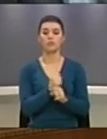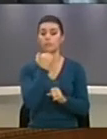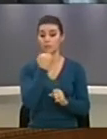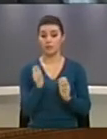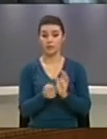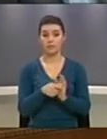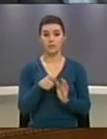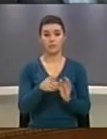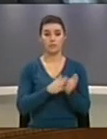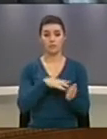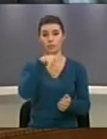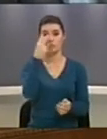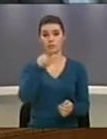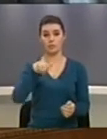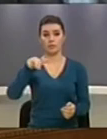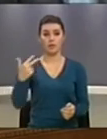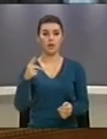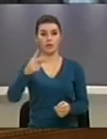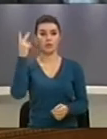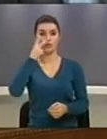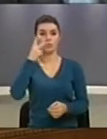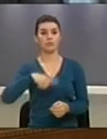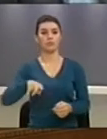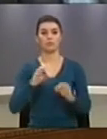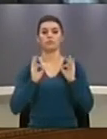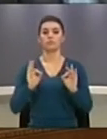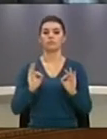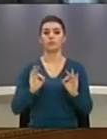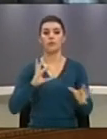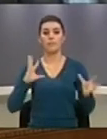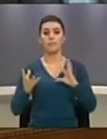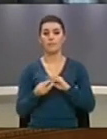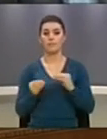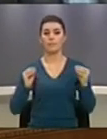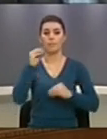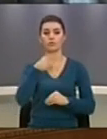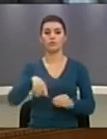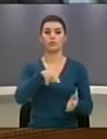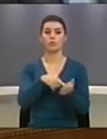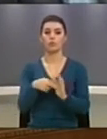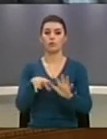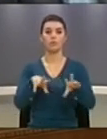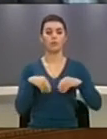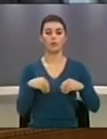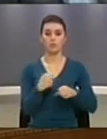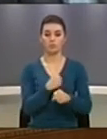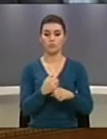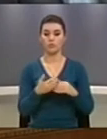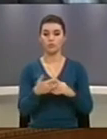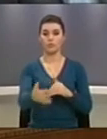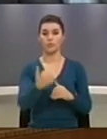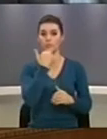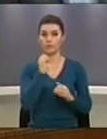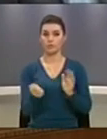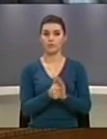privatizimit, nëse votojnë 2/3 deputetëve, nënkupton që një pjesë e konsiderueshme e spektrit politik tashmë e ka pranuar një proces të tillë privatizimi dhe si e tillë